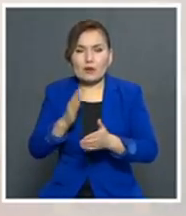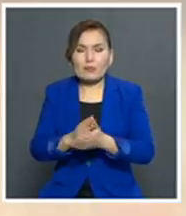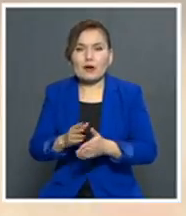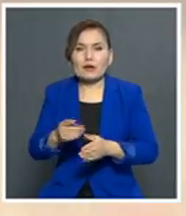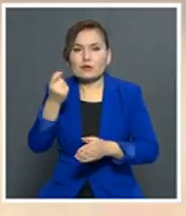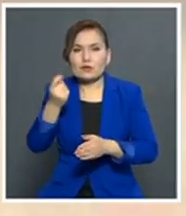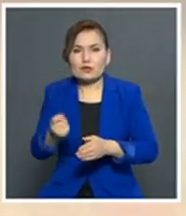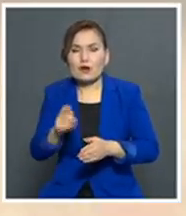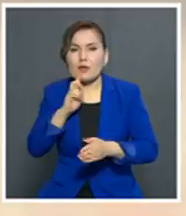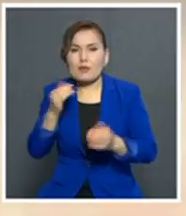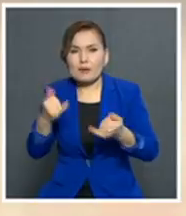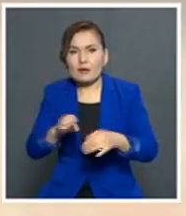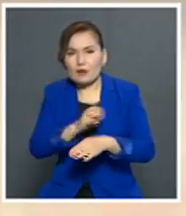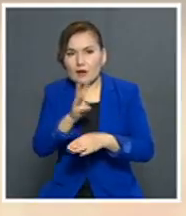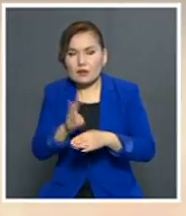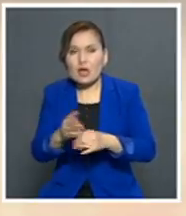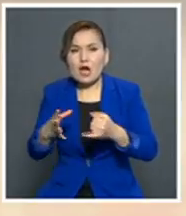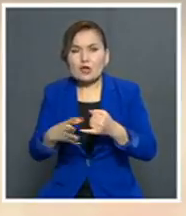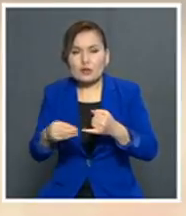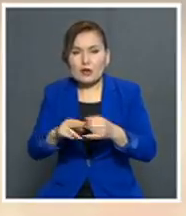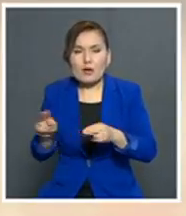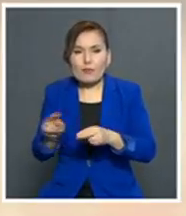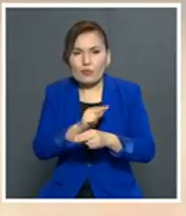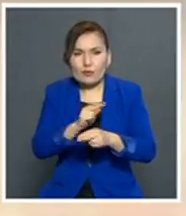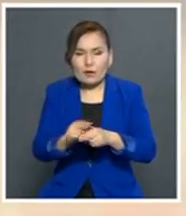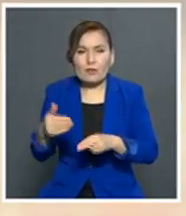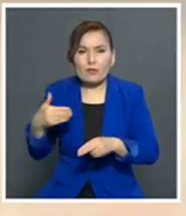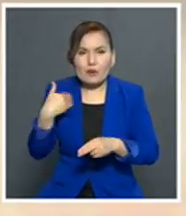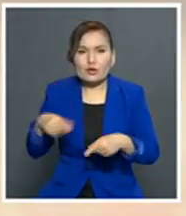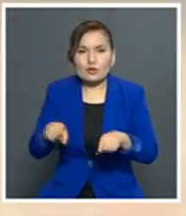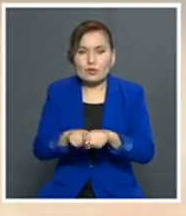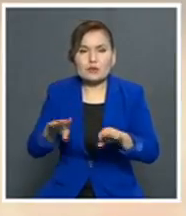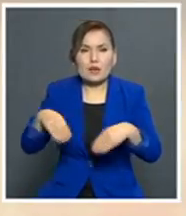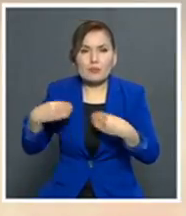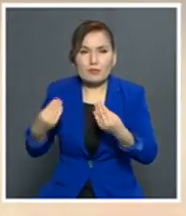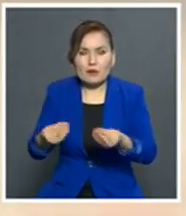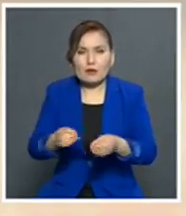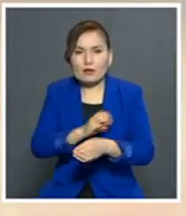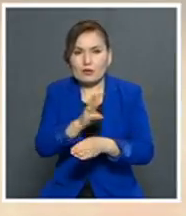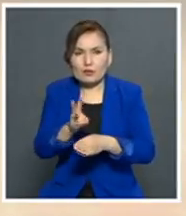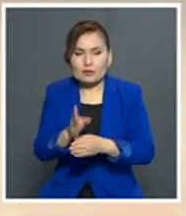жағармайлар, тыңайтқыштар, гербицид беру жағы, одан кейін